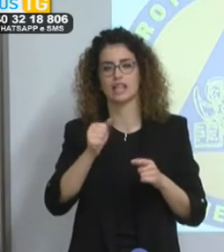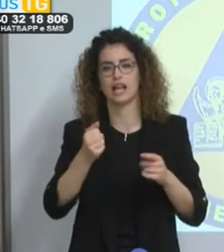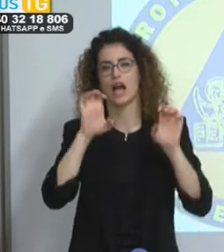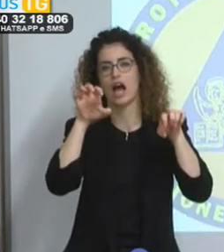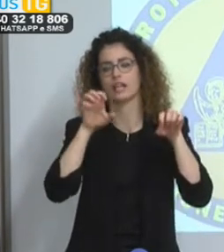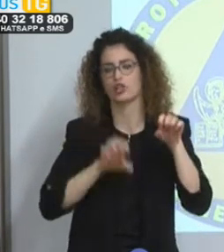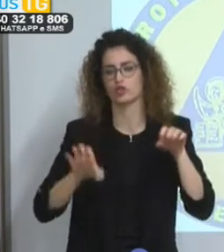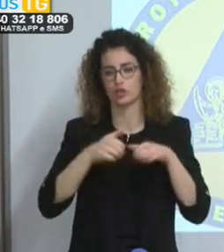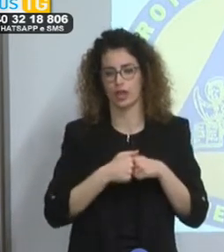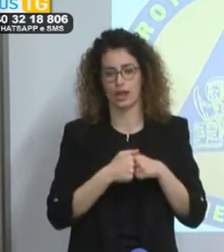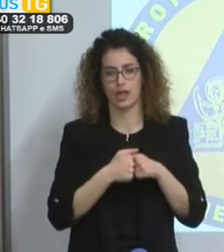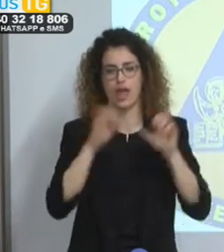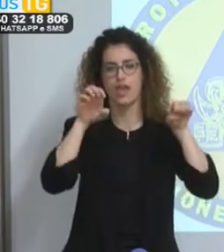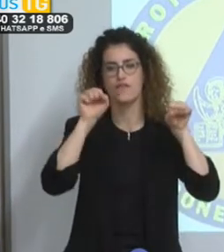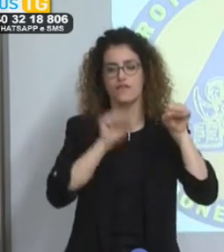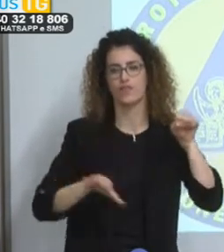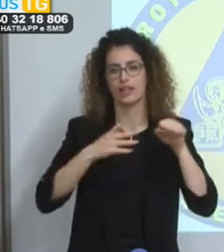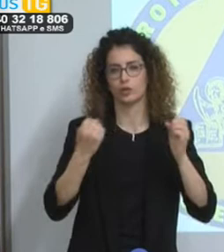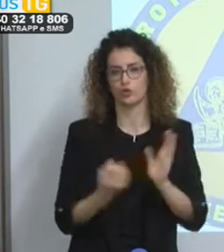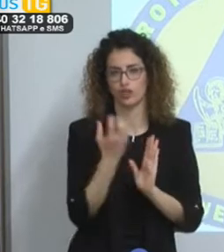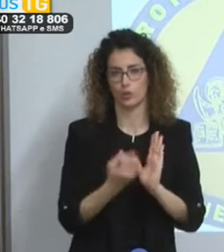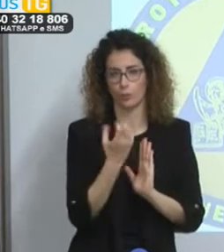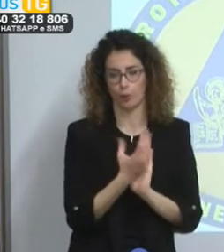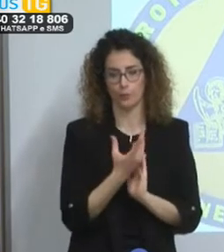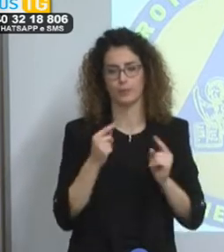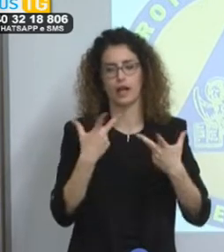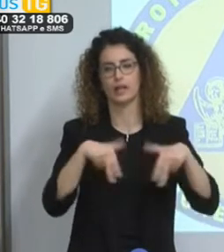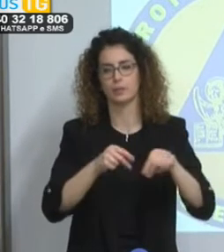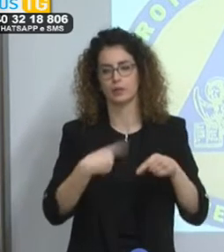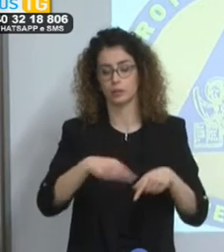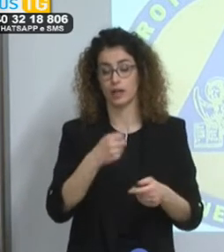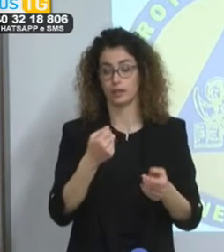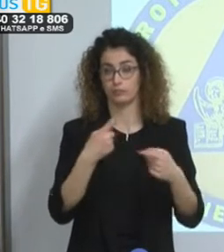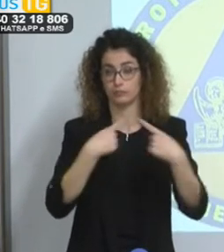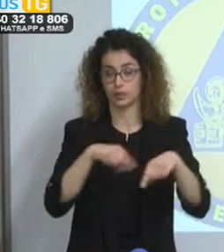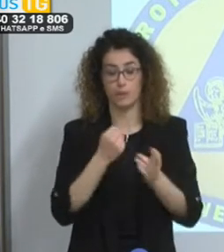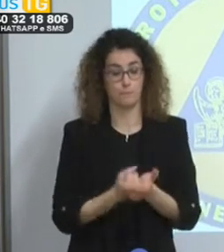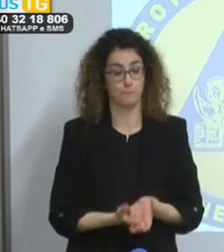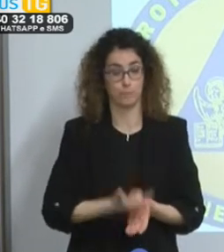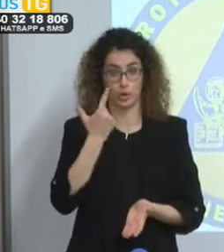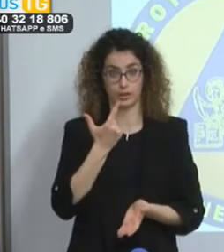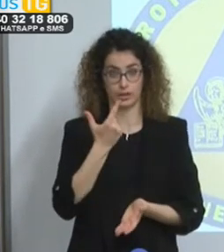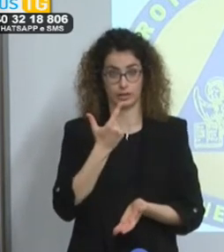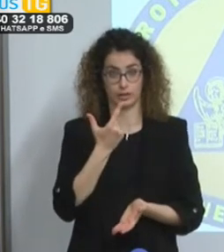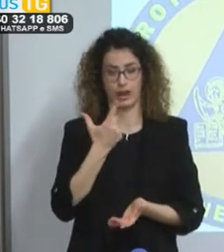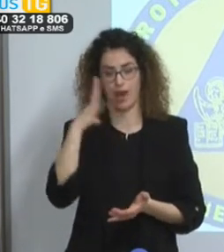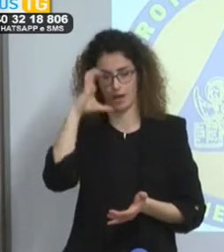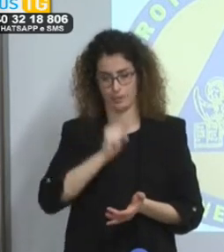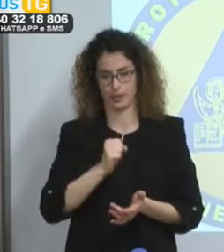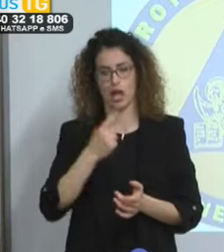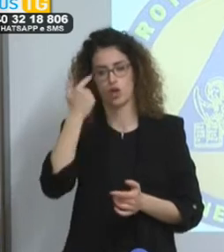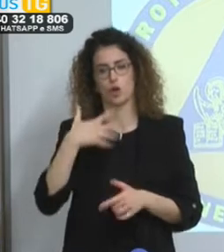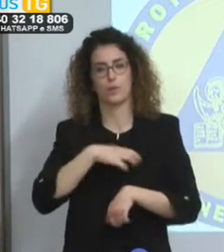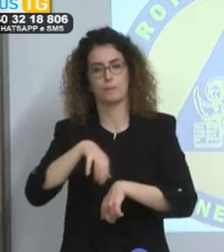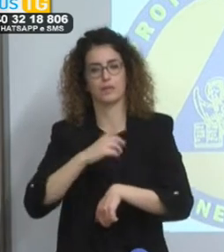però, di Veneto Sviluppo. Però, ripeto, domani è fondamentale questo incontro per capire. So che poi il ministro Giorgetti, quando avrà